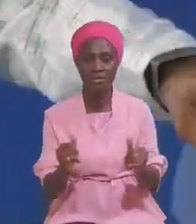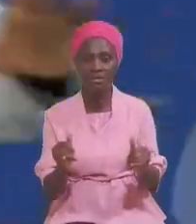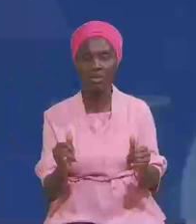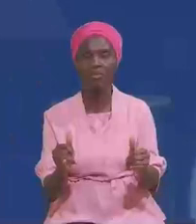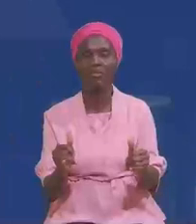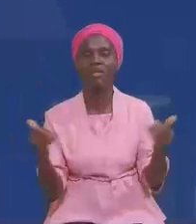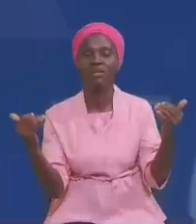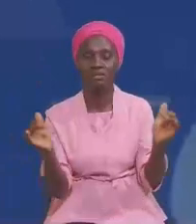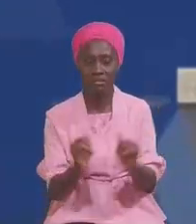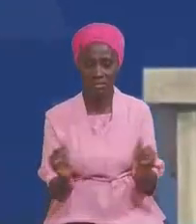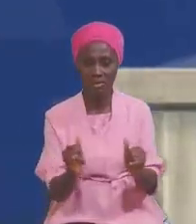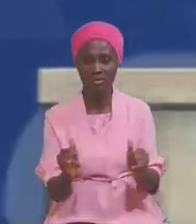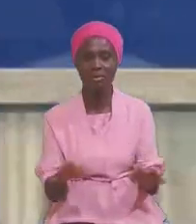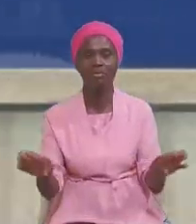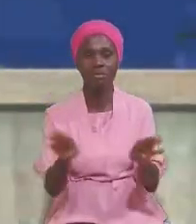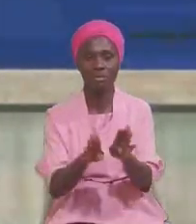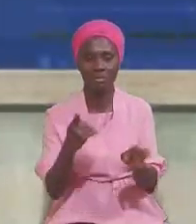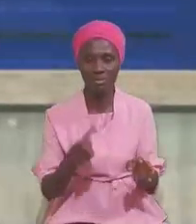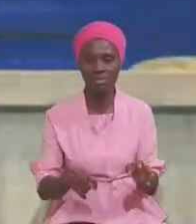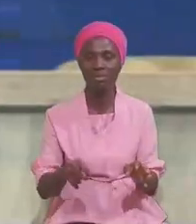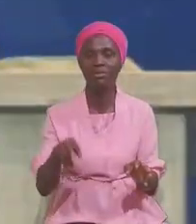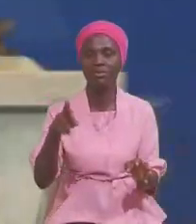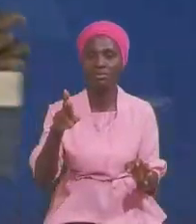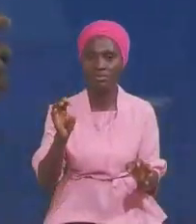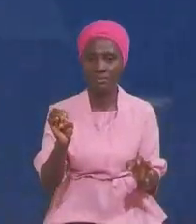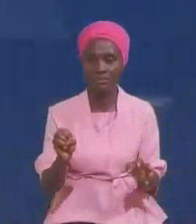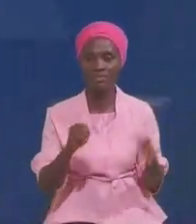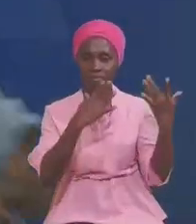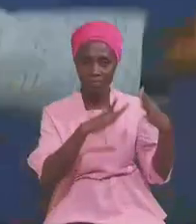faites ce qu'il vous dira. La mère de Jésus, Marie,